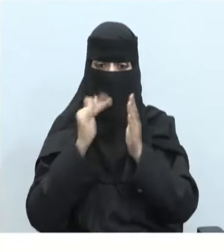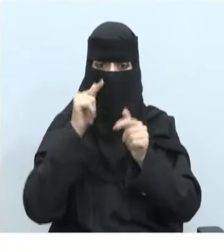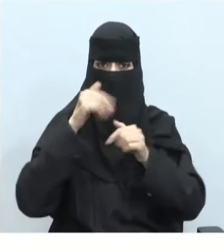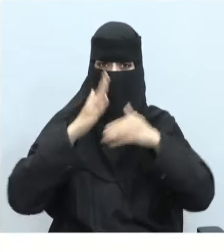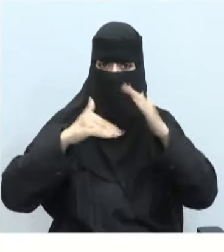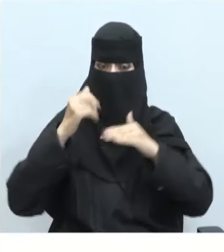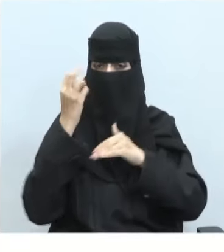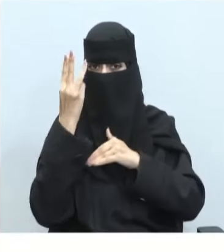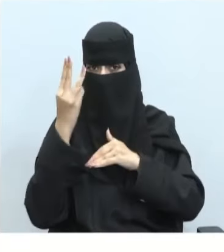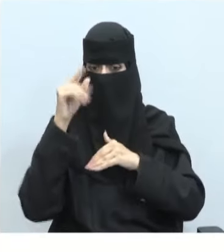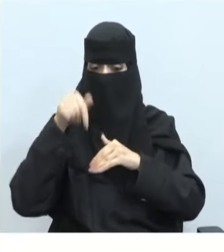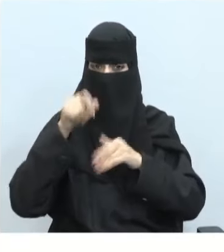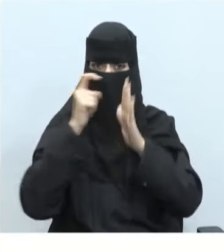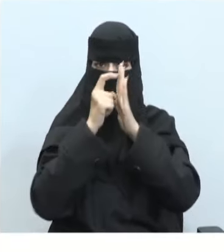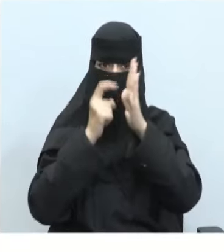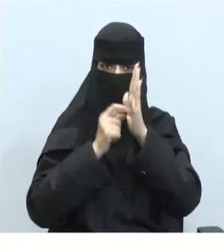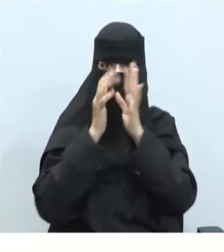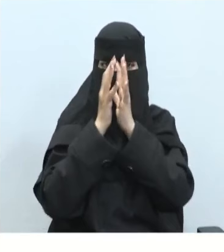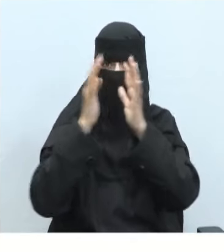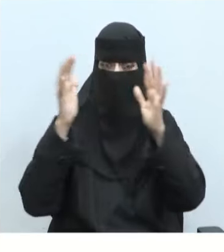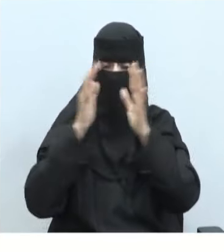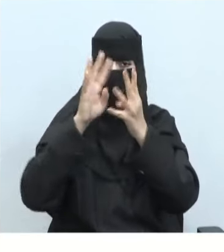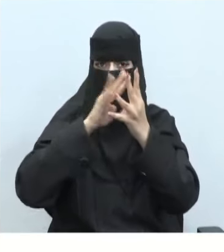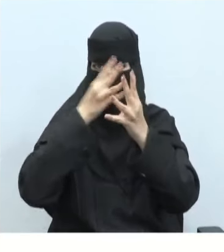المهاره الثالثه هي ضبط حجم